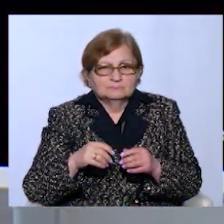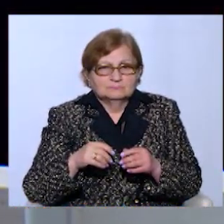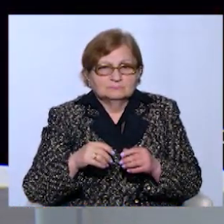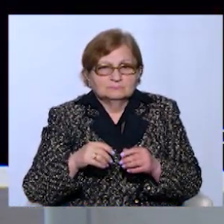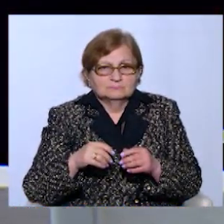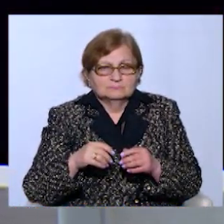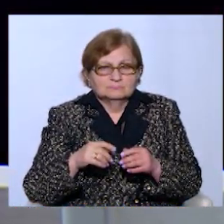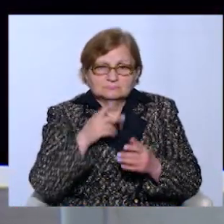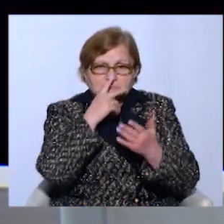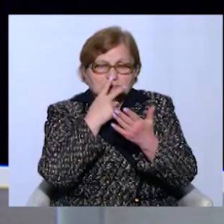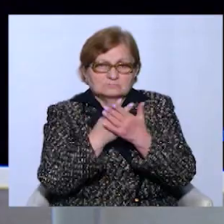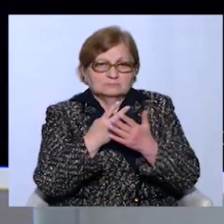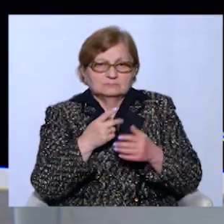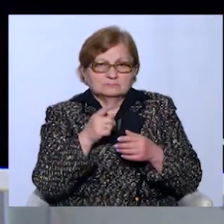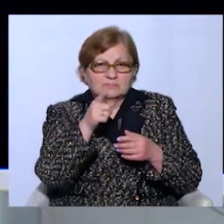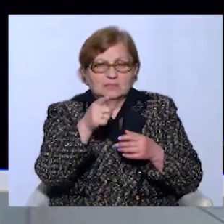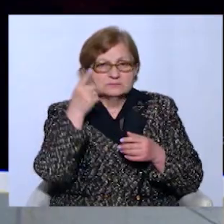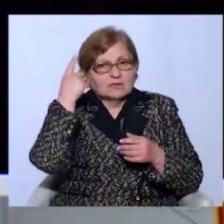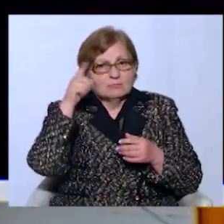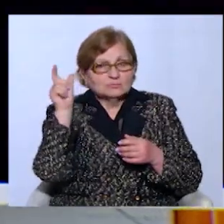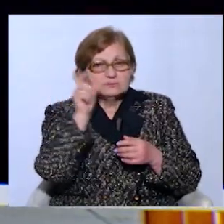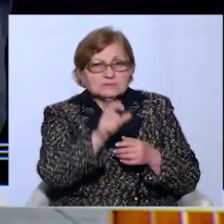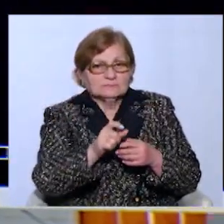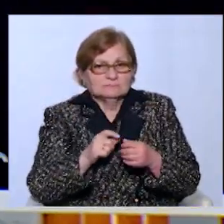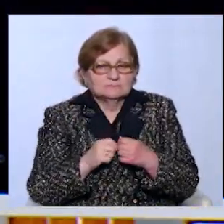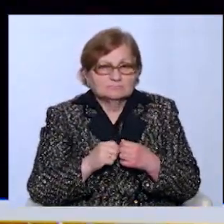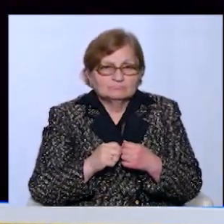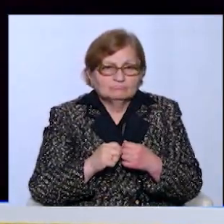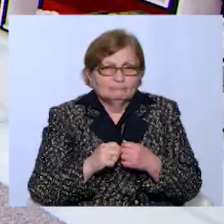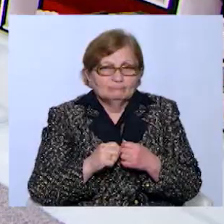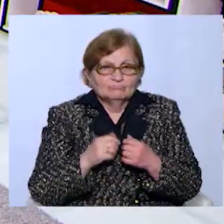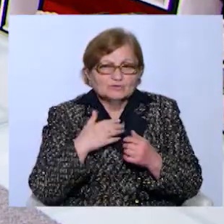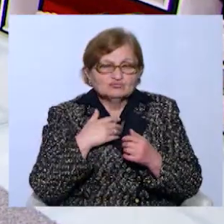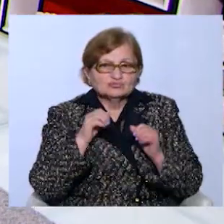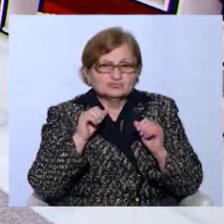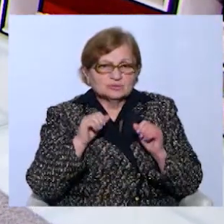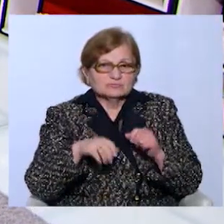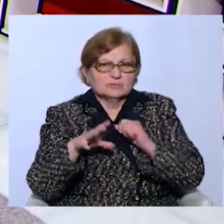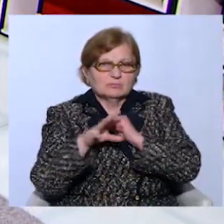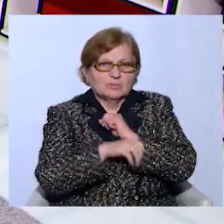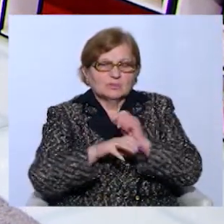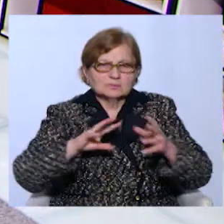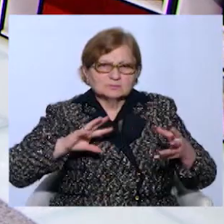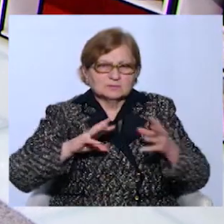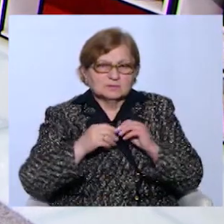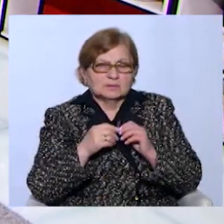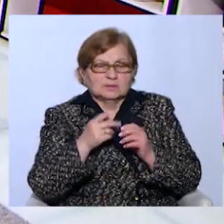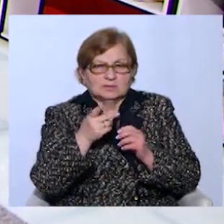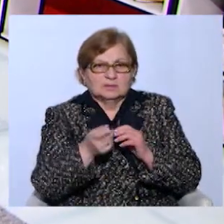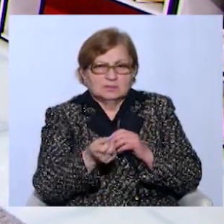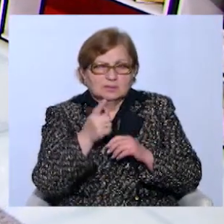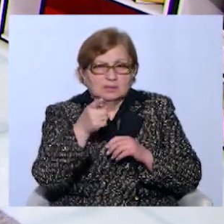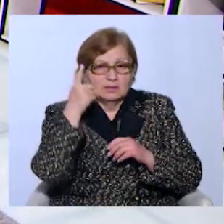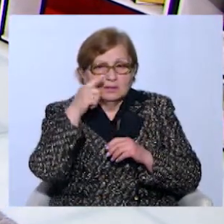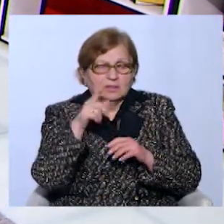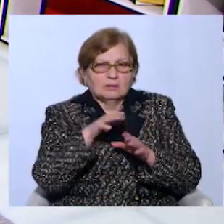აი ნახეთ ამ ამოცანის დასკვნა შეგვიძლია გამოვიყენოთ ერთი ძალიან მნიშვნელოვანი ამოცანისთვის. ამ ამოცანის